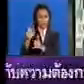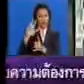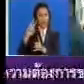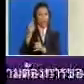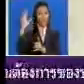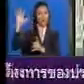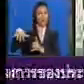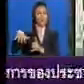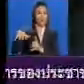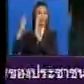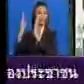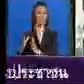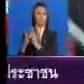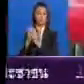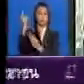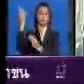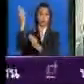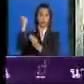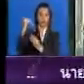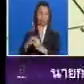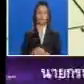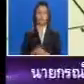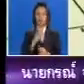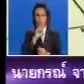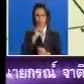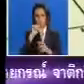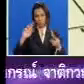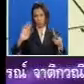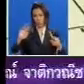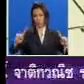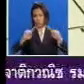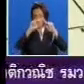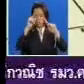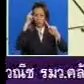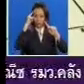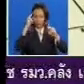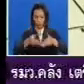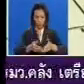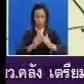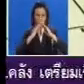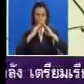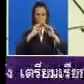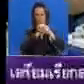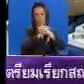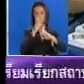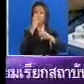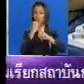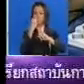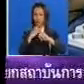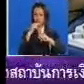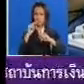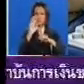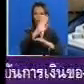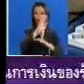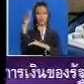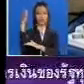คนเมื่อสัปดาห์ที่แล้วส่งผลให้คณะรัฐมนตรีอังกฤษรีบจัดตั้งหน่วยงานควบคุมไข้หวัดแห่งชาติหรือ National Flu